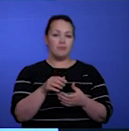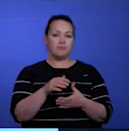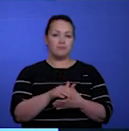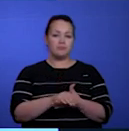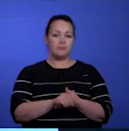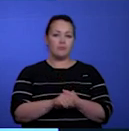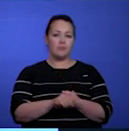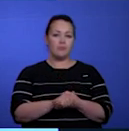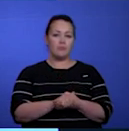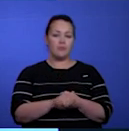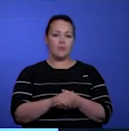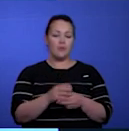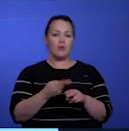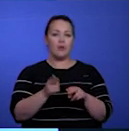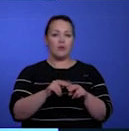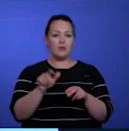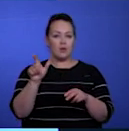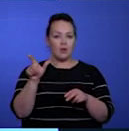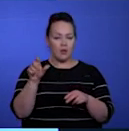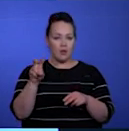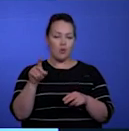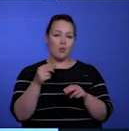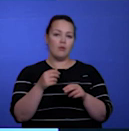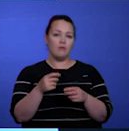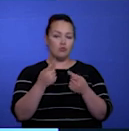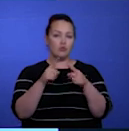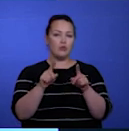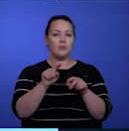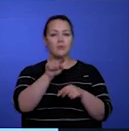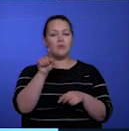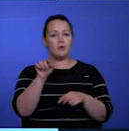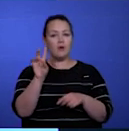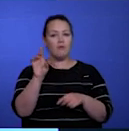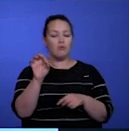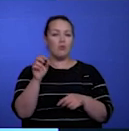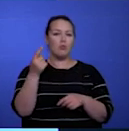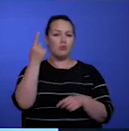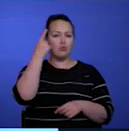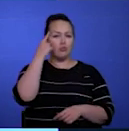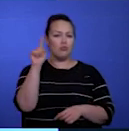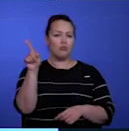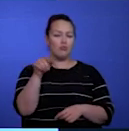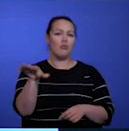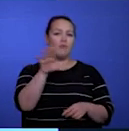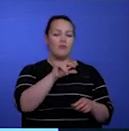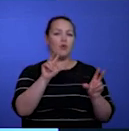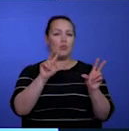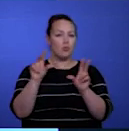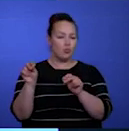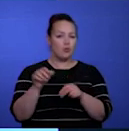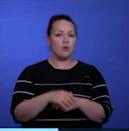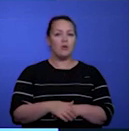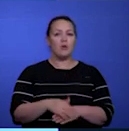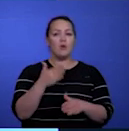глаголов с другими приставками но думаю что все они удачны еще с помощью